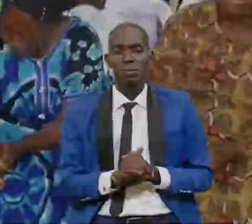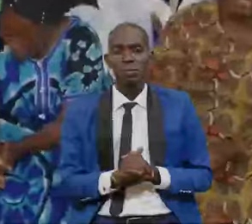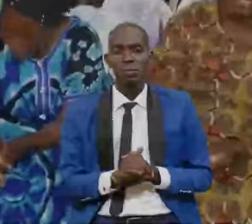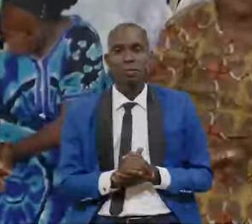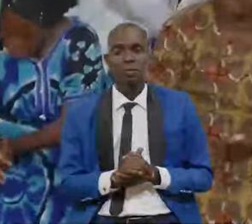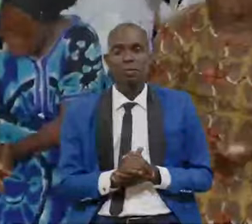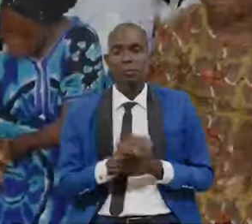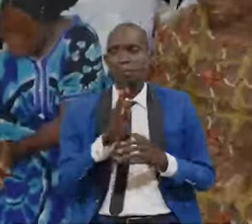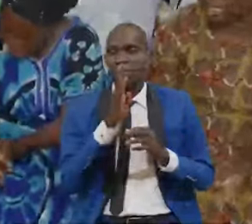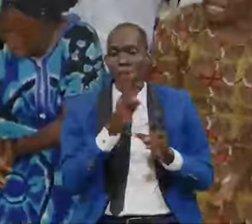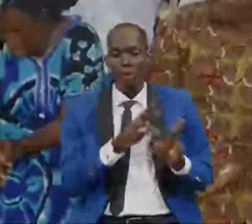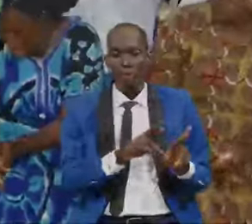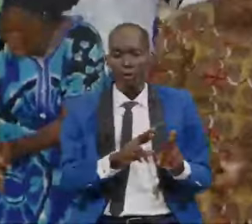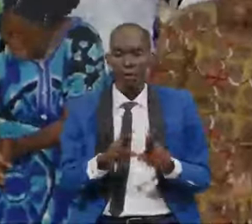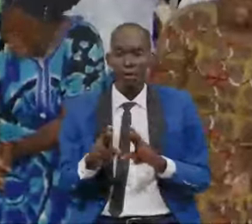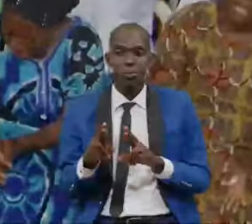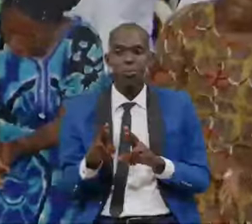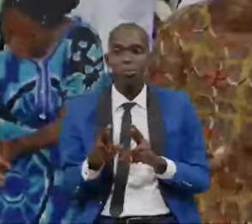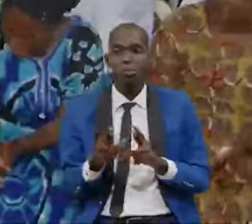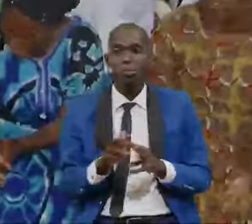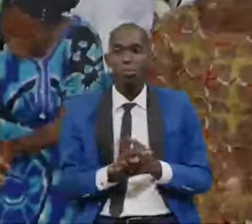Prépare-toi maintenant.